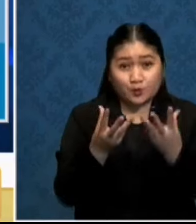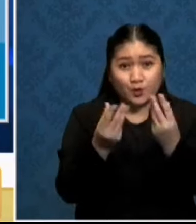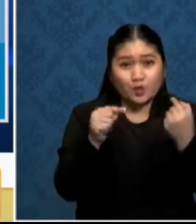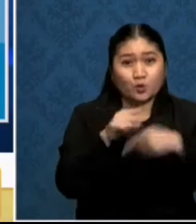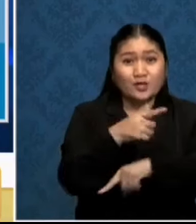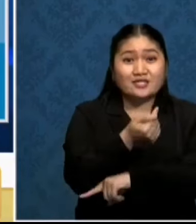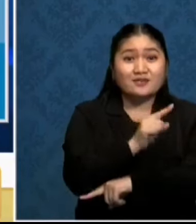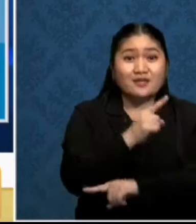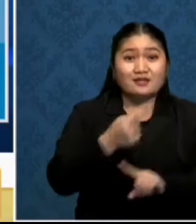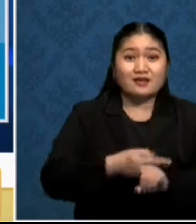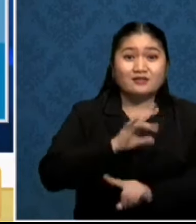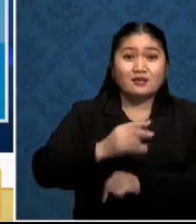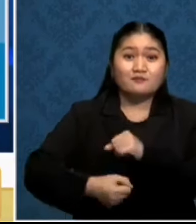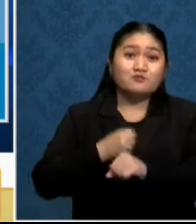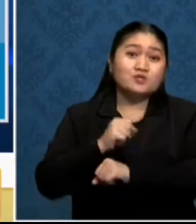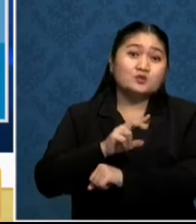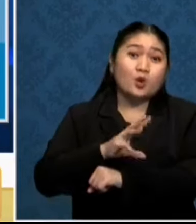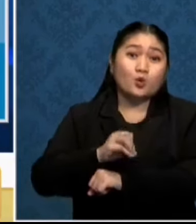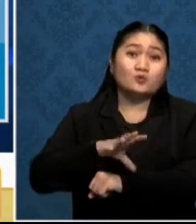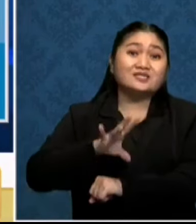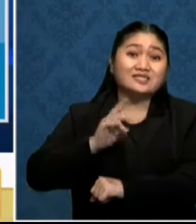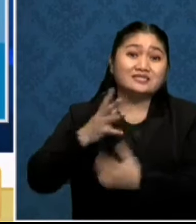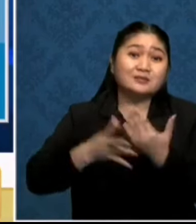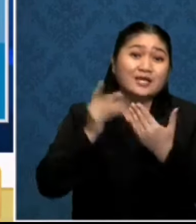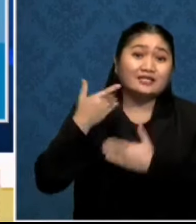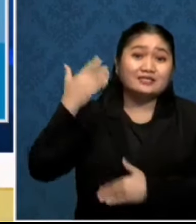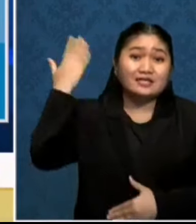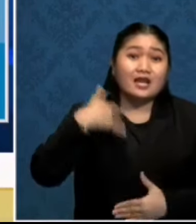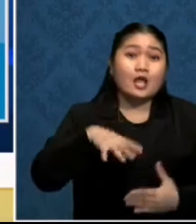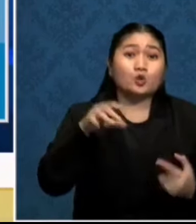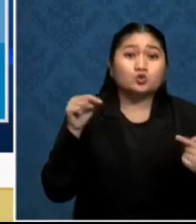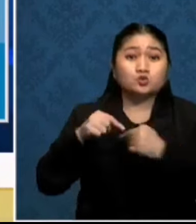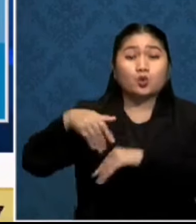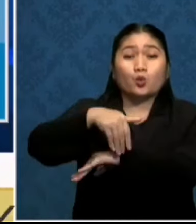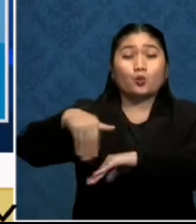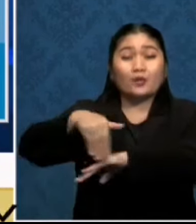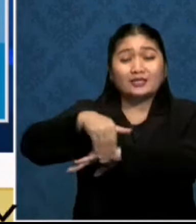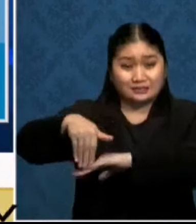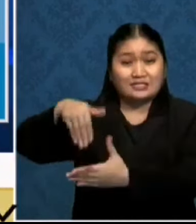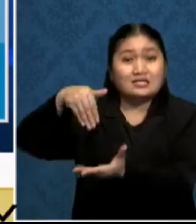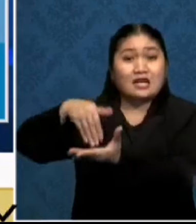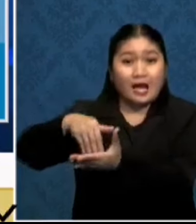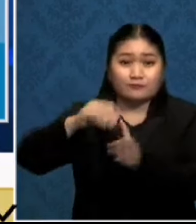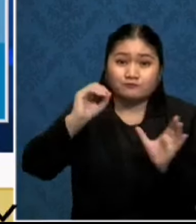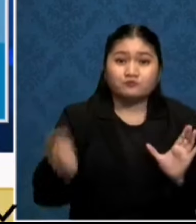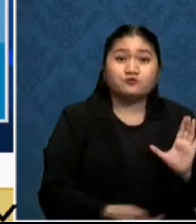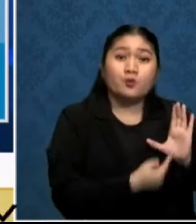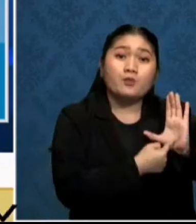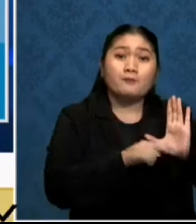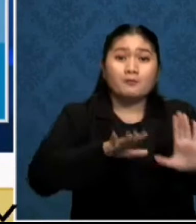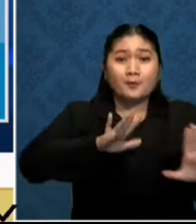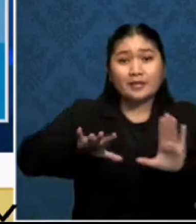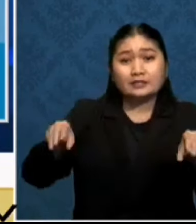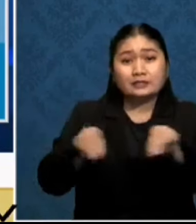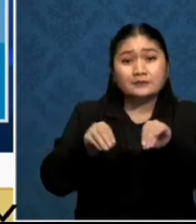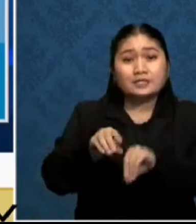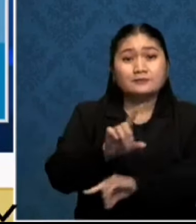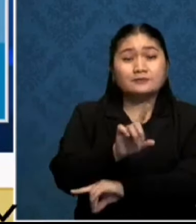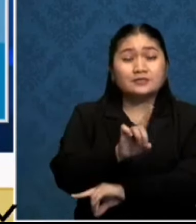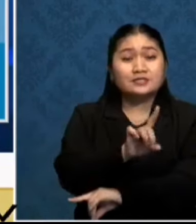กรกฎาคม 67อาทิตย์ที่แล้วเนี่ยครับตัวเลขจากกรมบัญชีกลางขึ้นจออยู่นั่นนะครับครับเกือบแสนล้าน